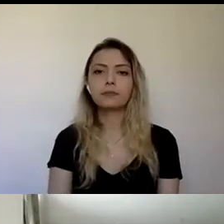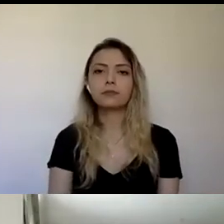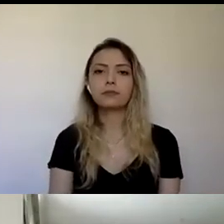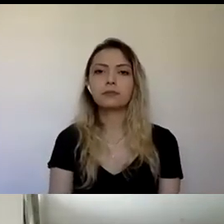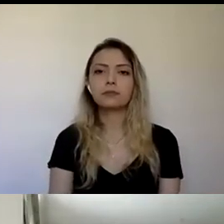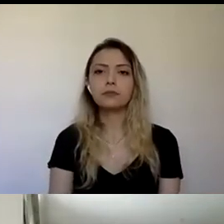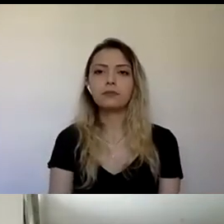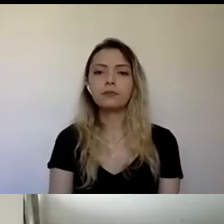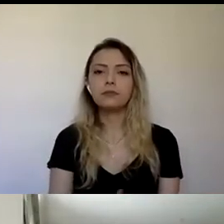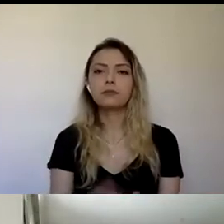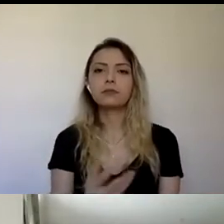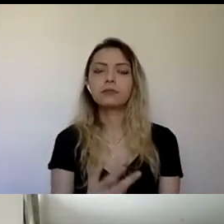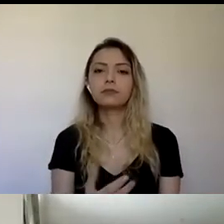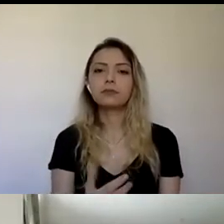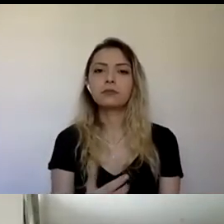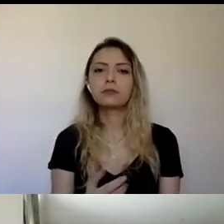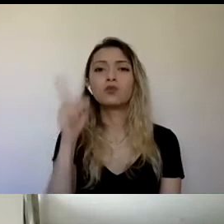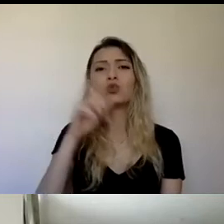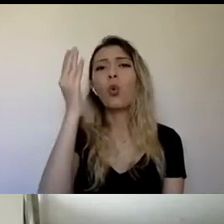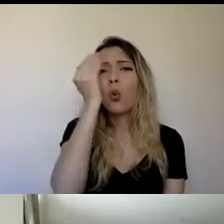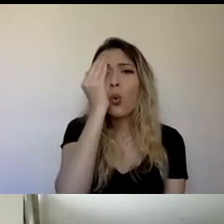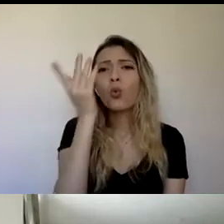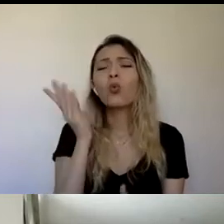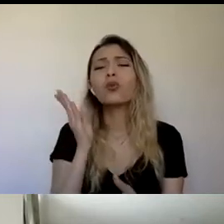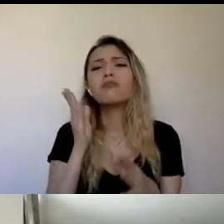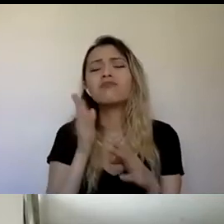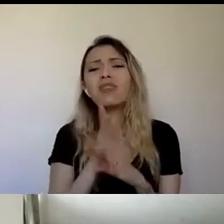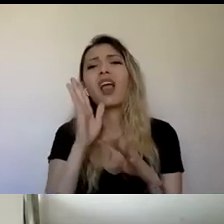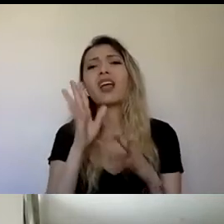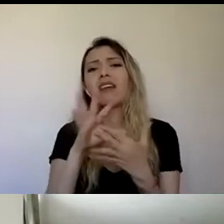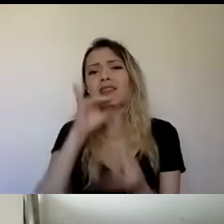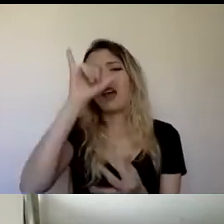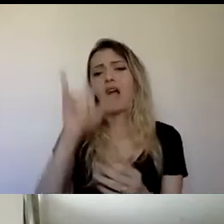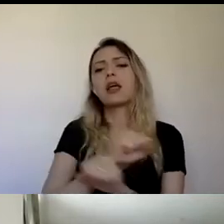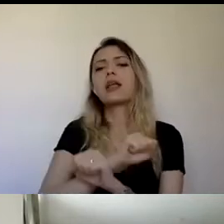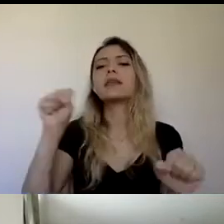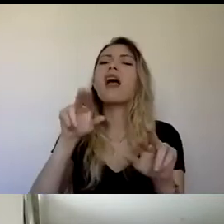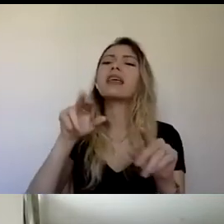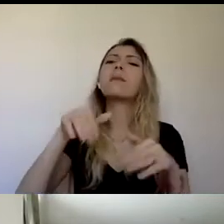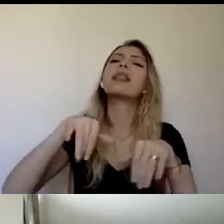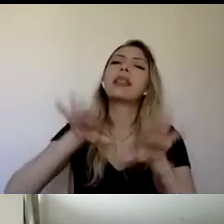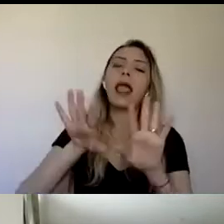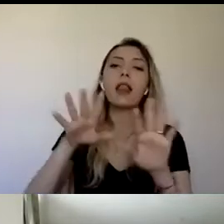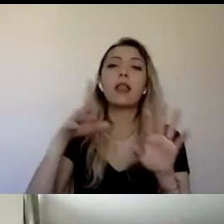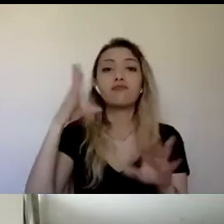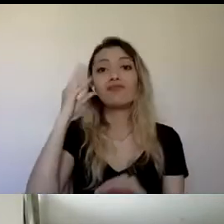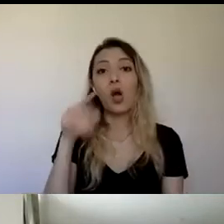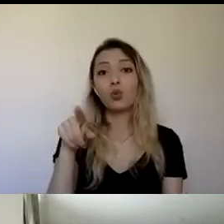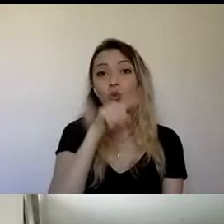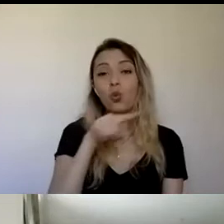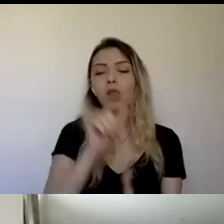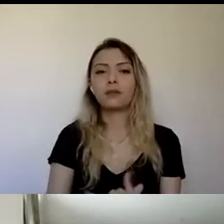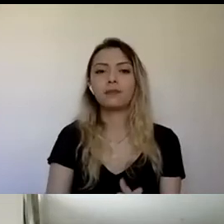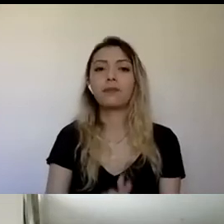Çünkü yoksulluk doğrudan örneğin bir insan hakları ihlali değilmiş gibi görünebiliyor bazen. Bunu aslında bir